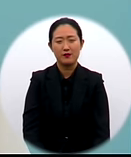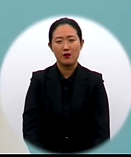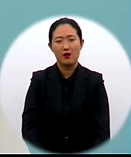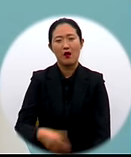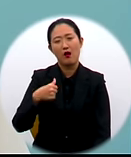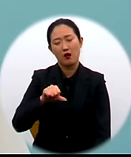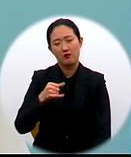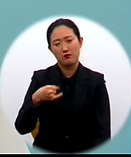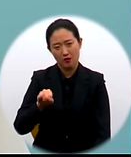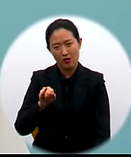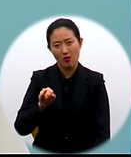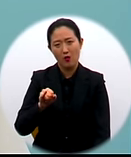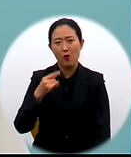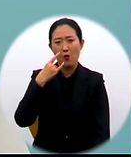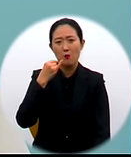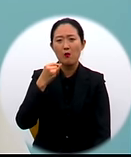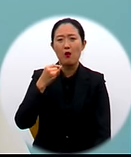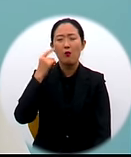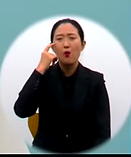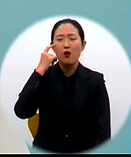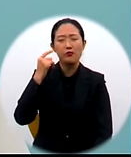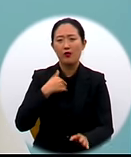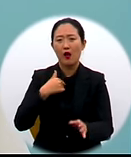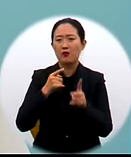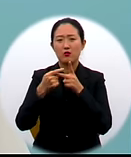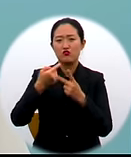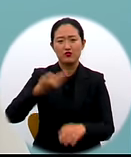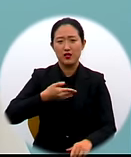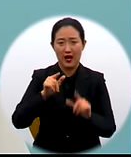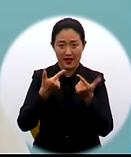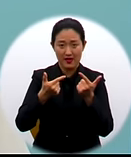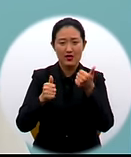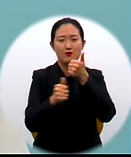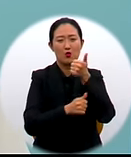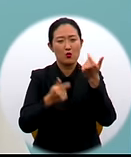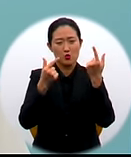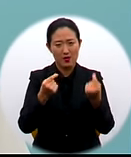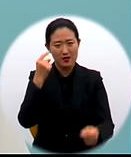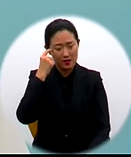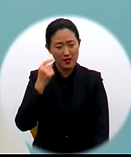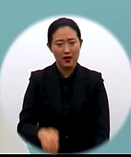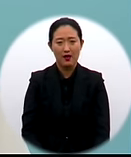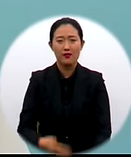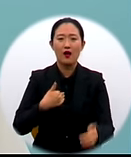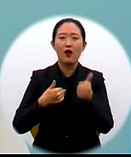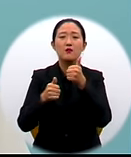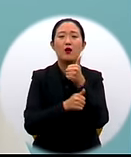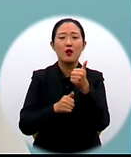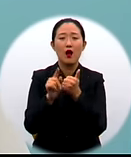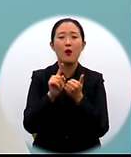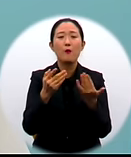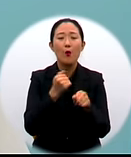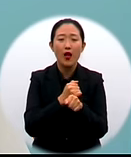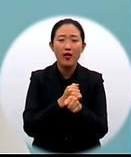이렇게 하면 아이가 왜 엄마 나의 미래를 이해해 주지 않지? 이렇게 돼요. 그래서 임원하고 똑같이 접근해 주시면 좋습니다. 내가 임원이 될래? 그러면